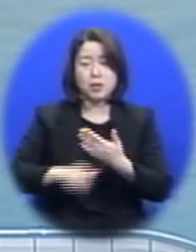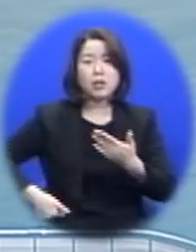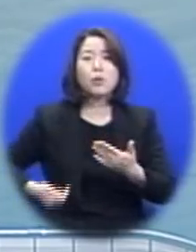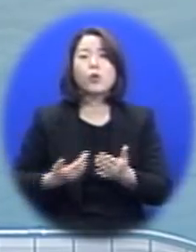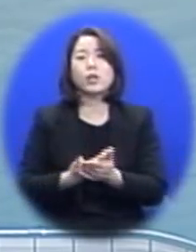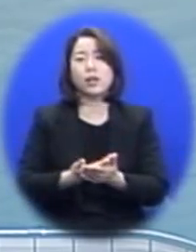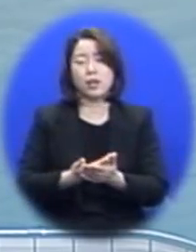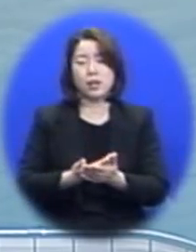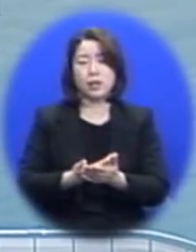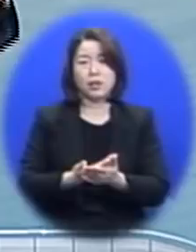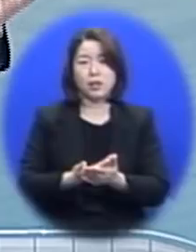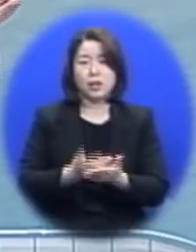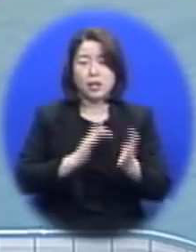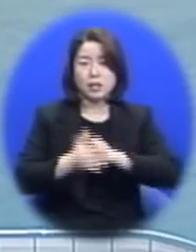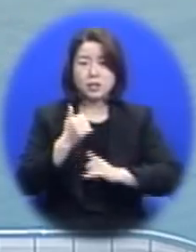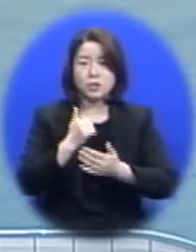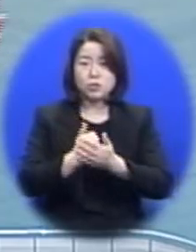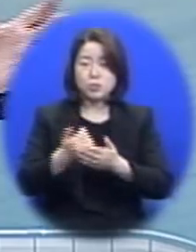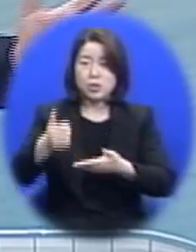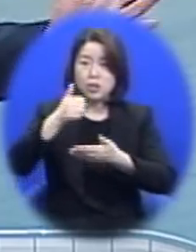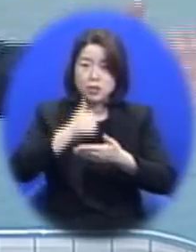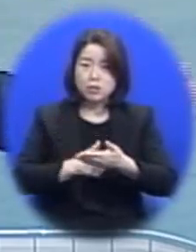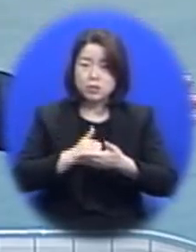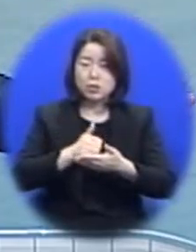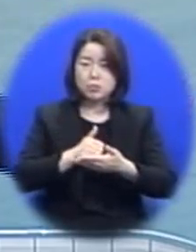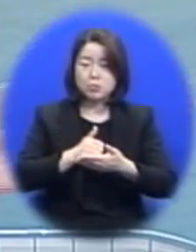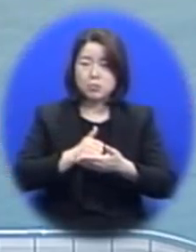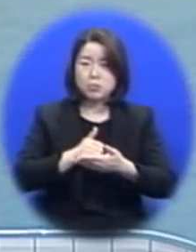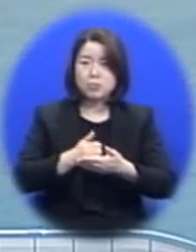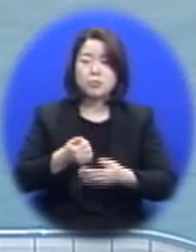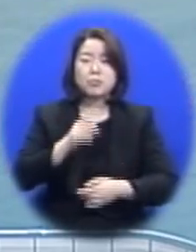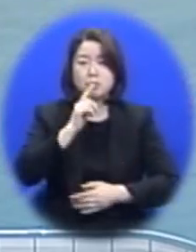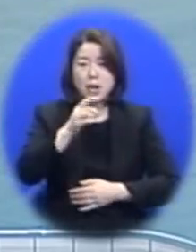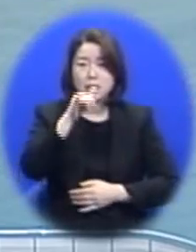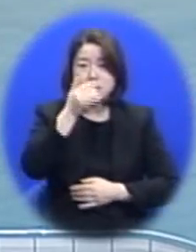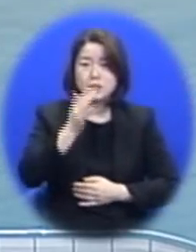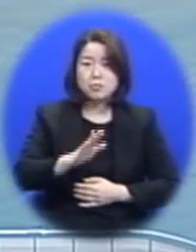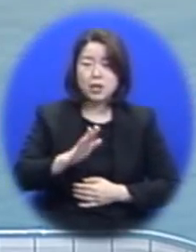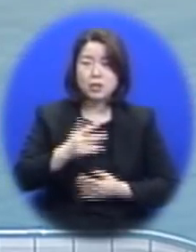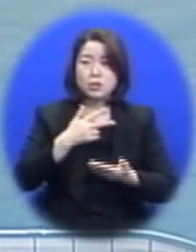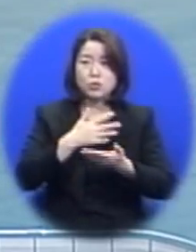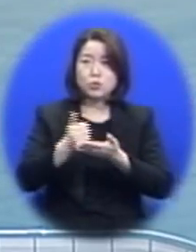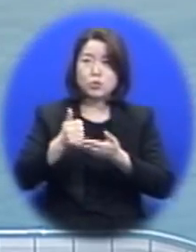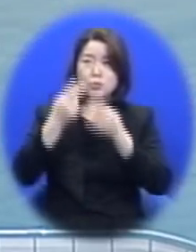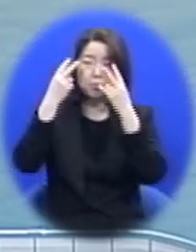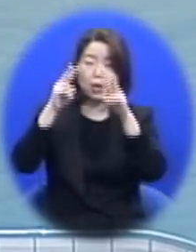예수님을 영접했다고 하면서 주님은 전혀 바라보지 않고 살고 있다면 이거 진짜 회개해야죠.